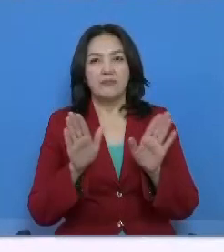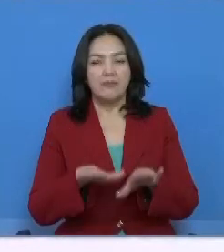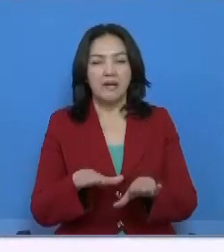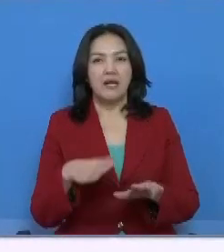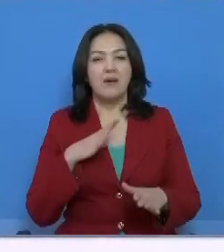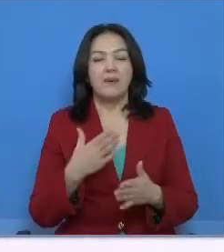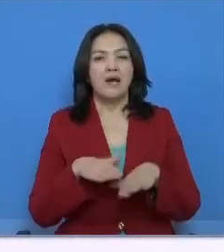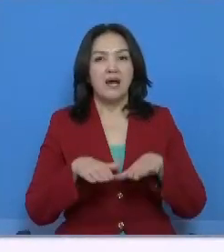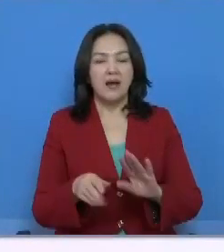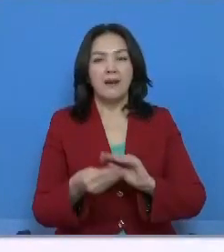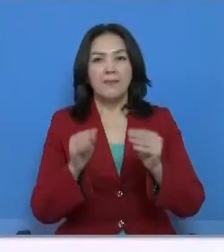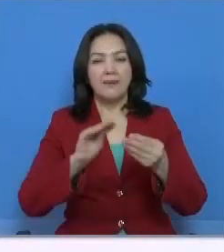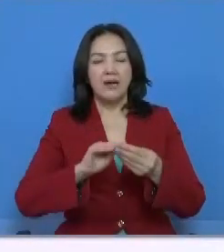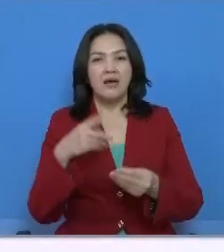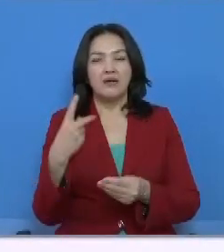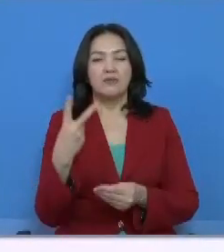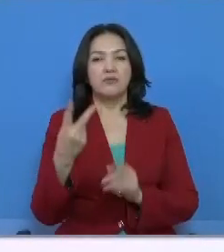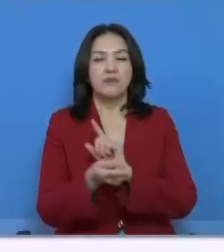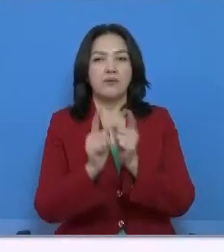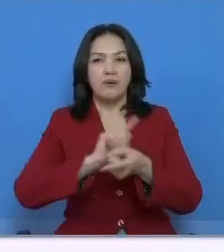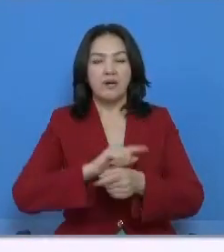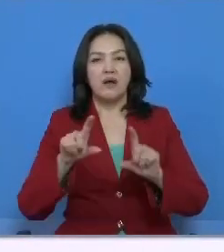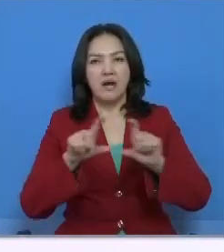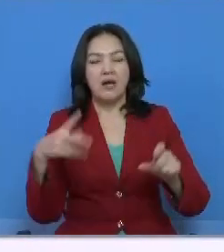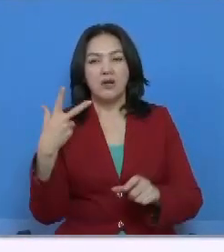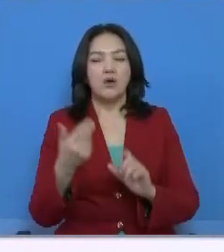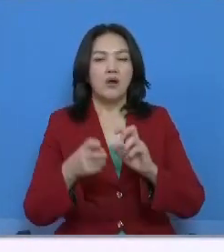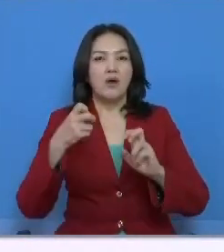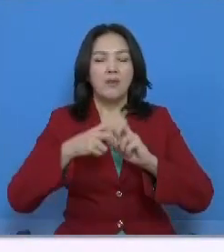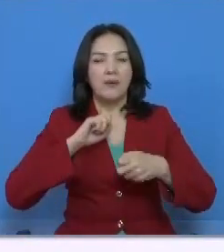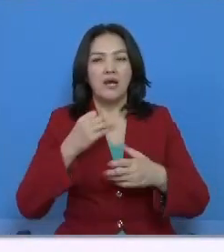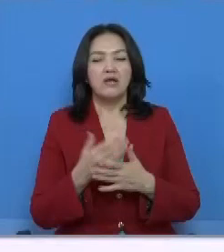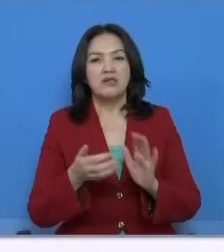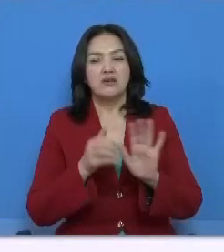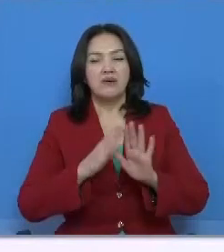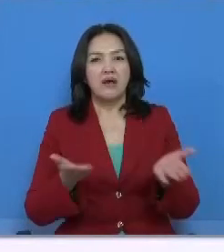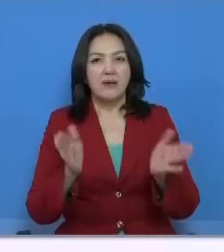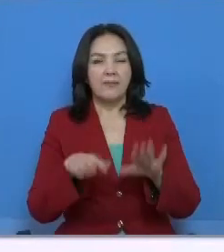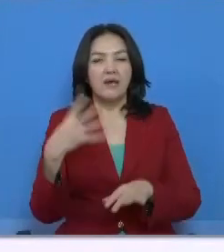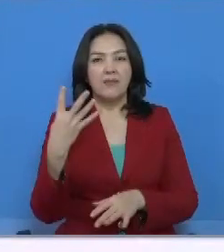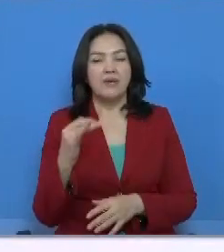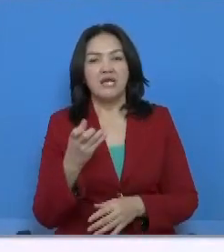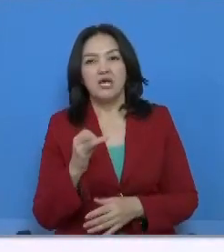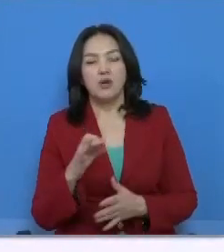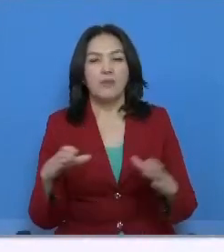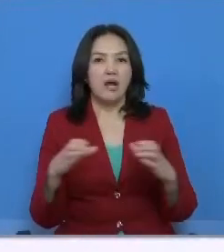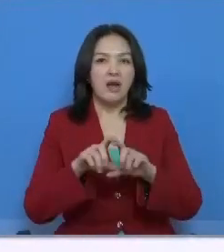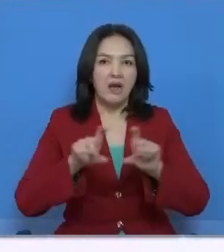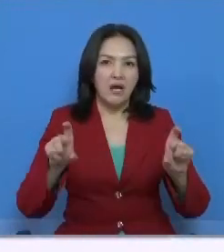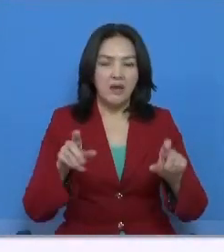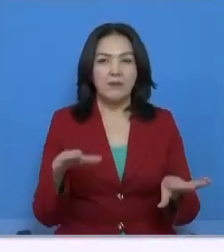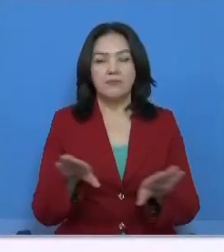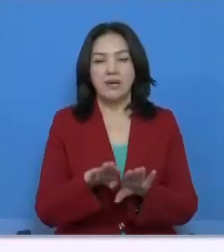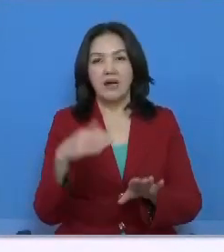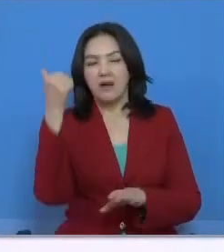В результате решена проблема 2 трехсменных школ, 3 аварийных, 4 с дефицитом мест и 5 ветких приспособленных школ. Также